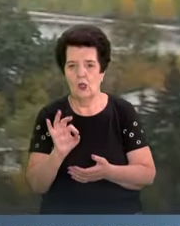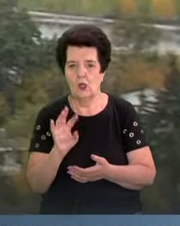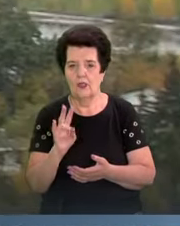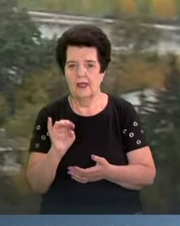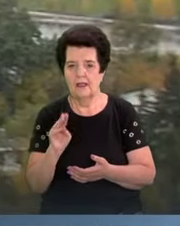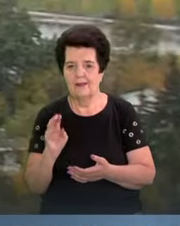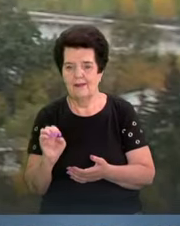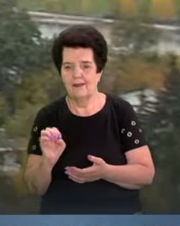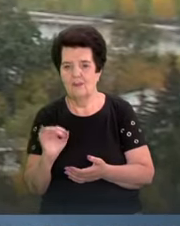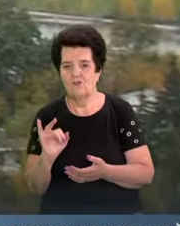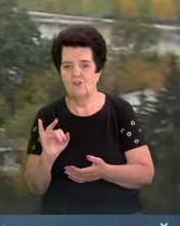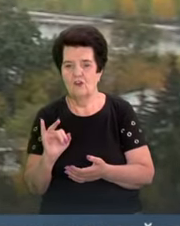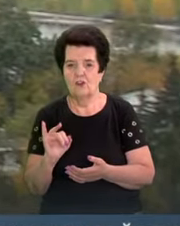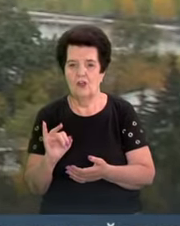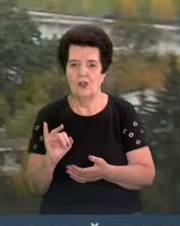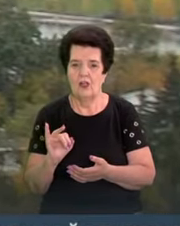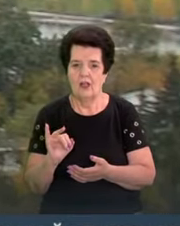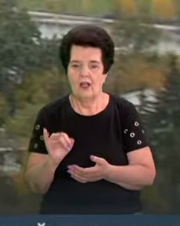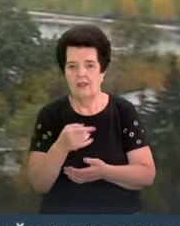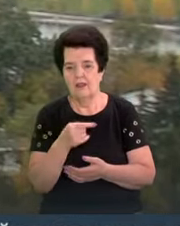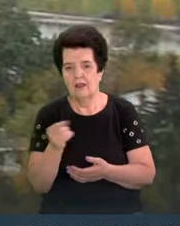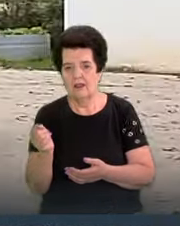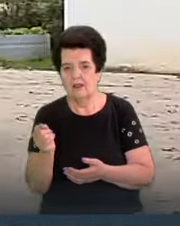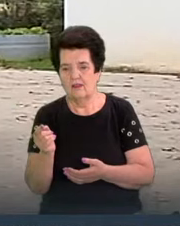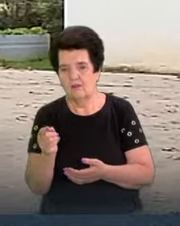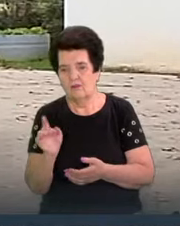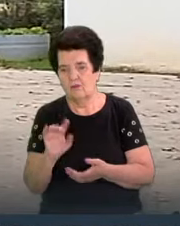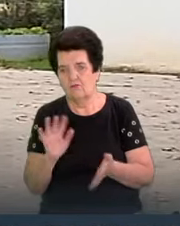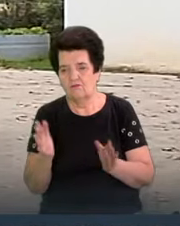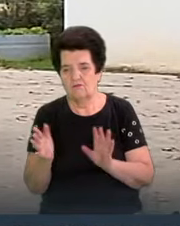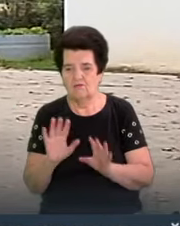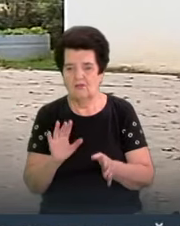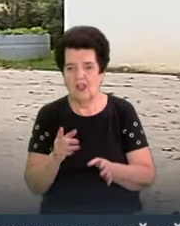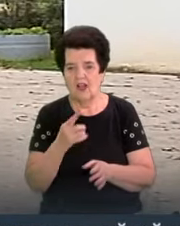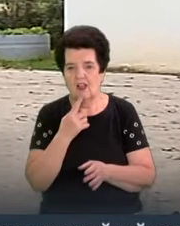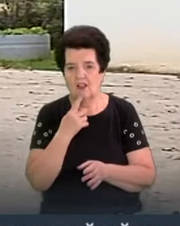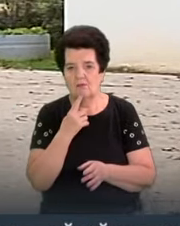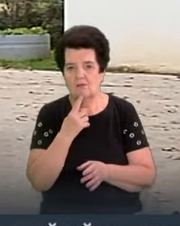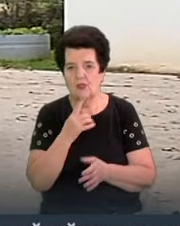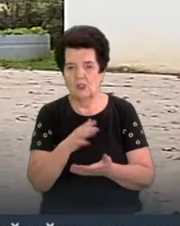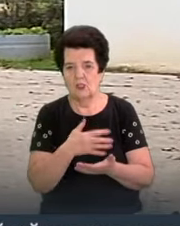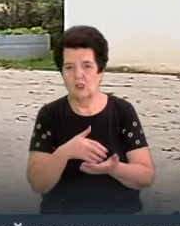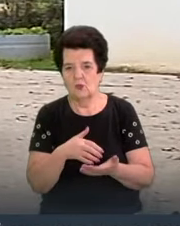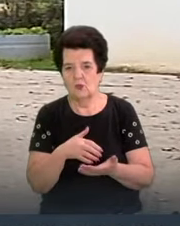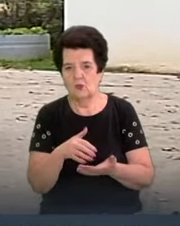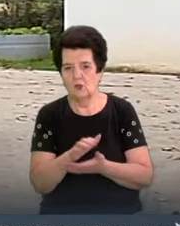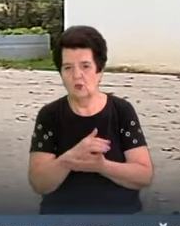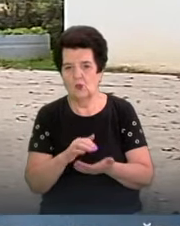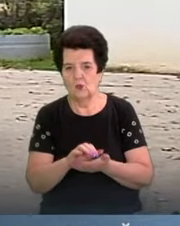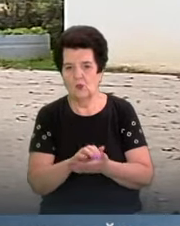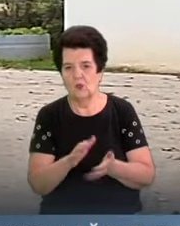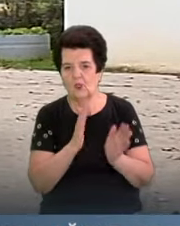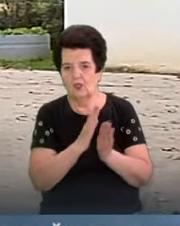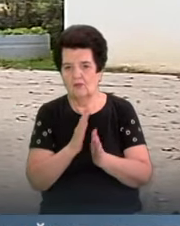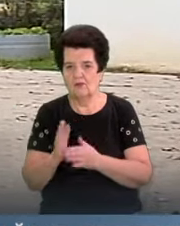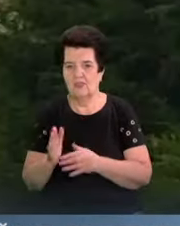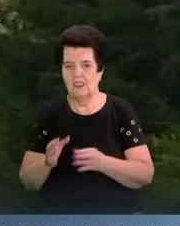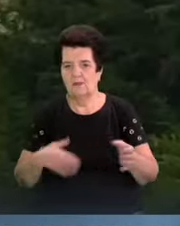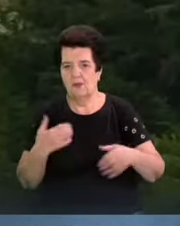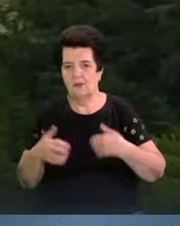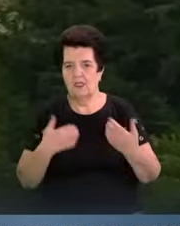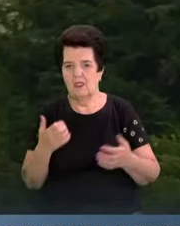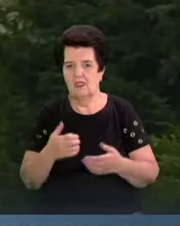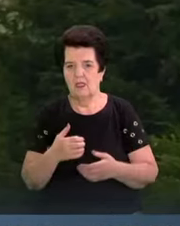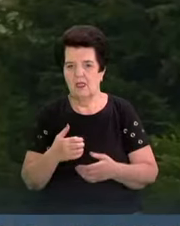într-un fel negativ limba. A creat un fel de structură rigidă, niște reguli care înspăimântă lumea